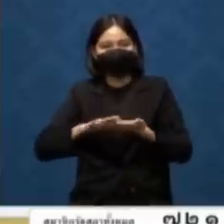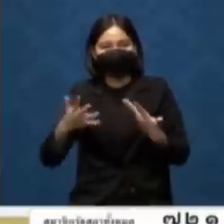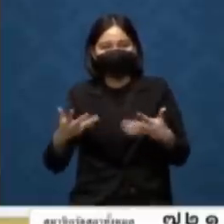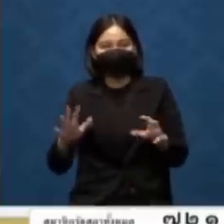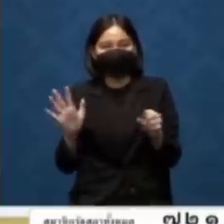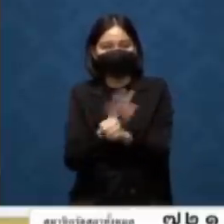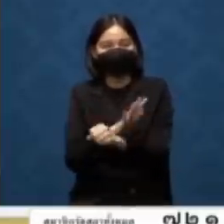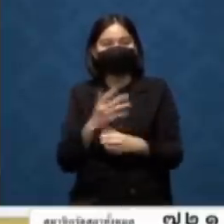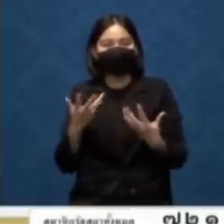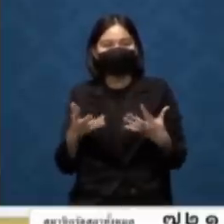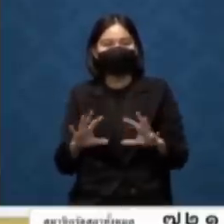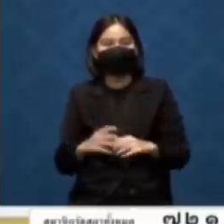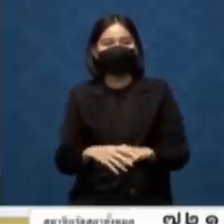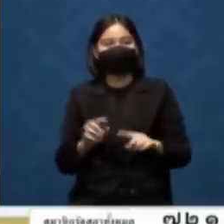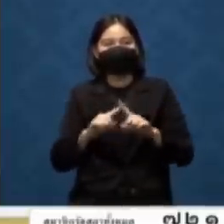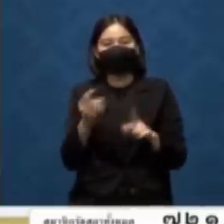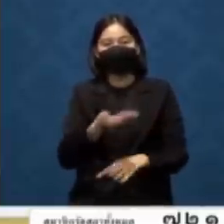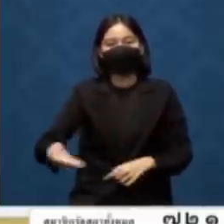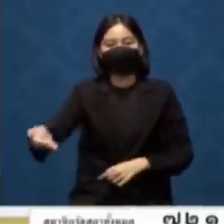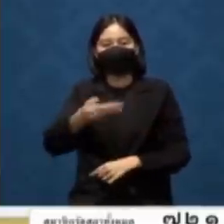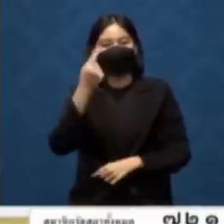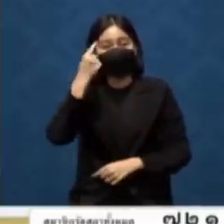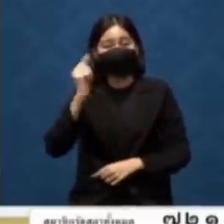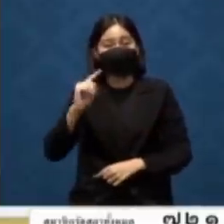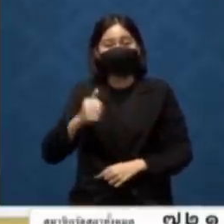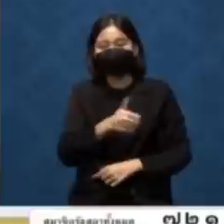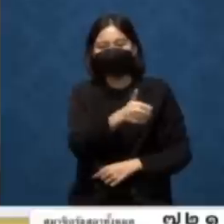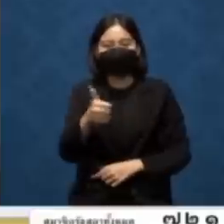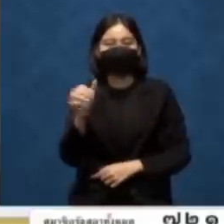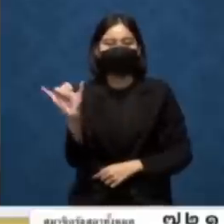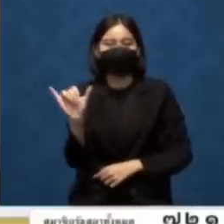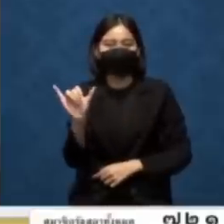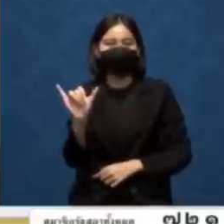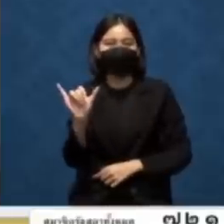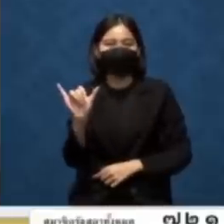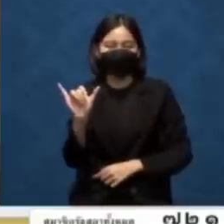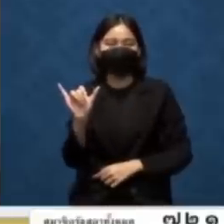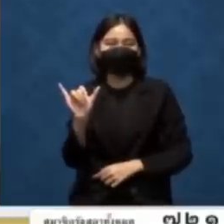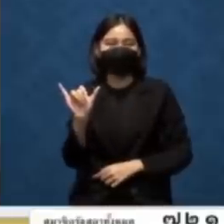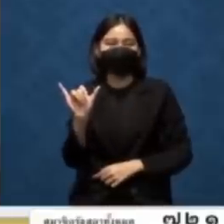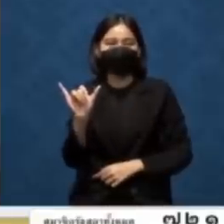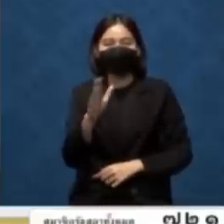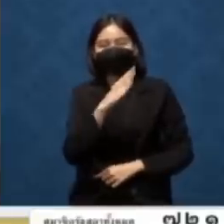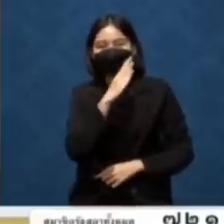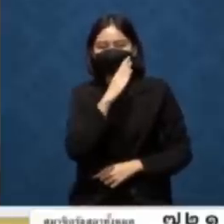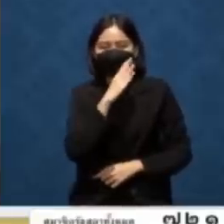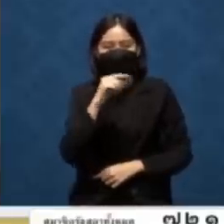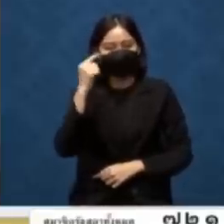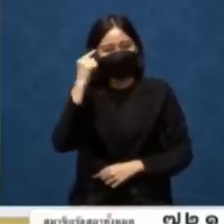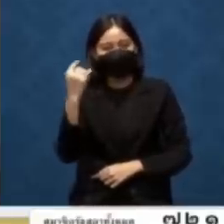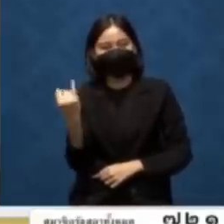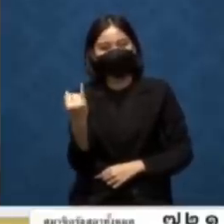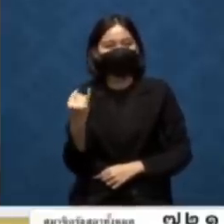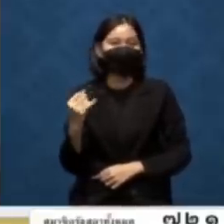บบแล้วแต่ในความเห็นของพวกท่านกำลงบอกวามัยไม่ดีดันั้แลวก็เลยเปิดทางไครับว่าถ้าท่านยงวายัไม่ดี